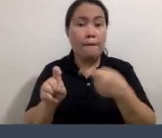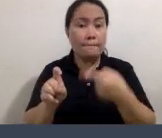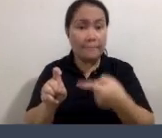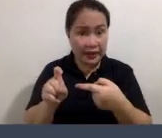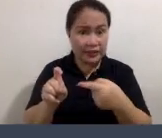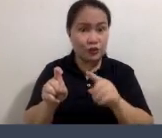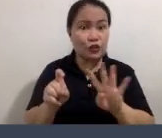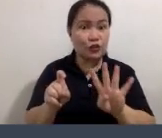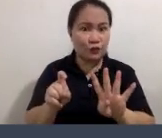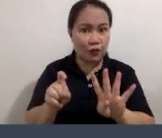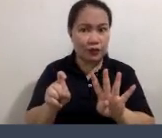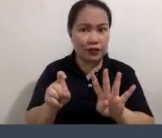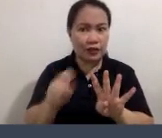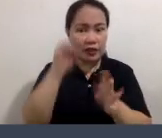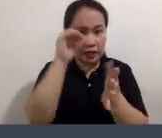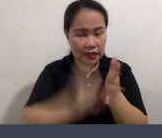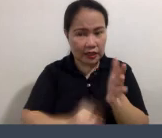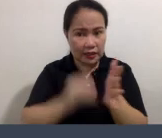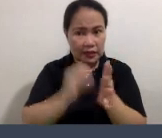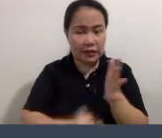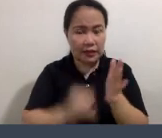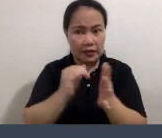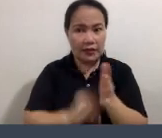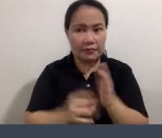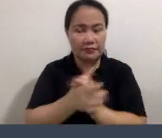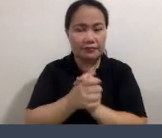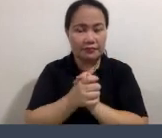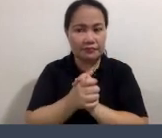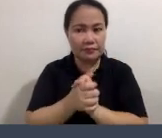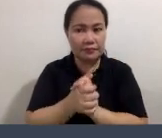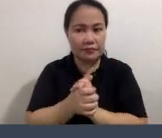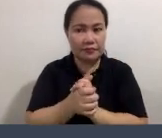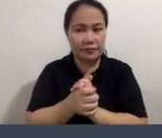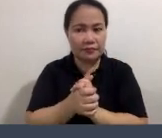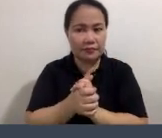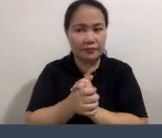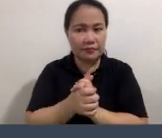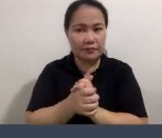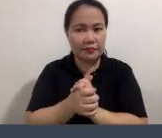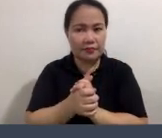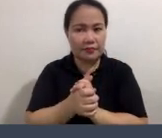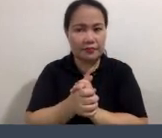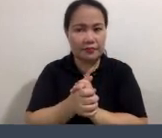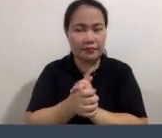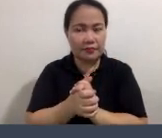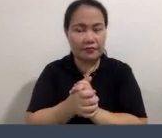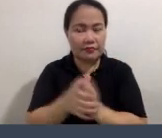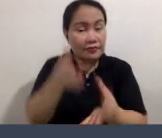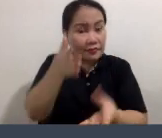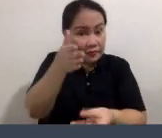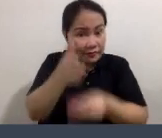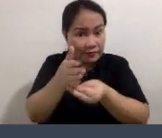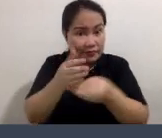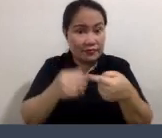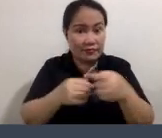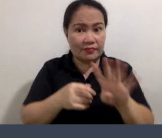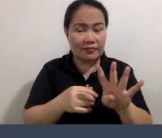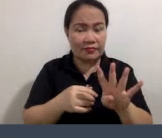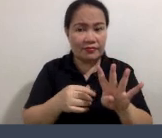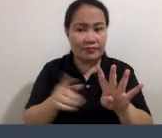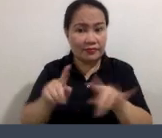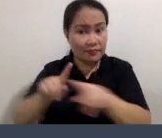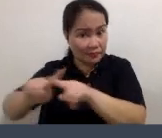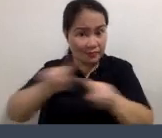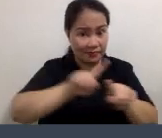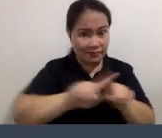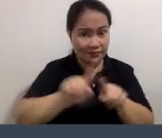same sign, add, and keep. Kinip ko positive kasi pareho silang positive. And then, saka natin i-add si negative 4. So,